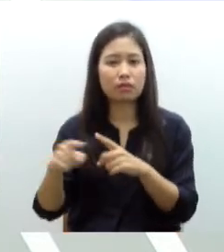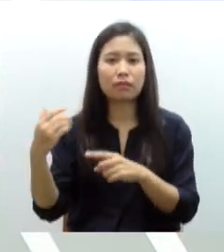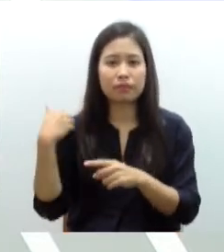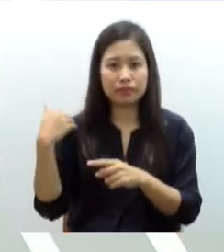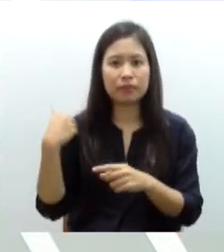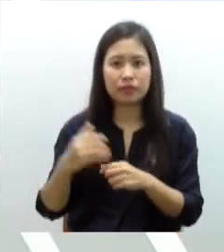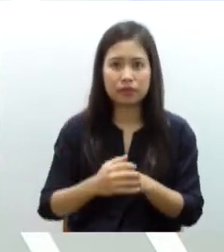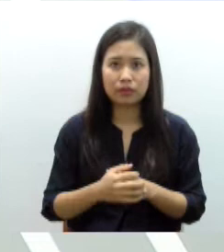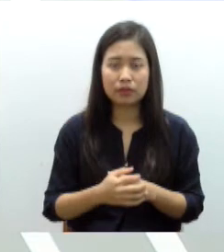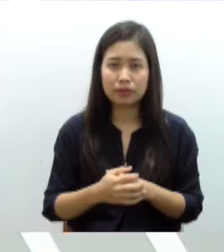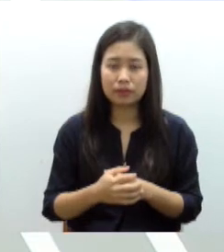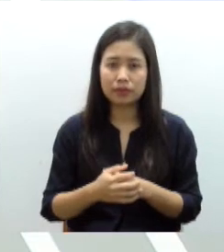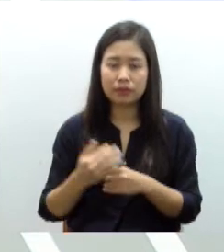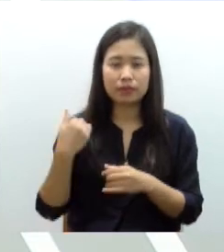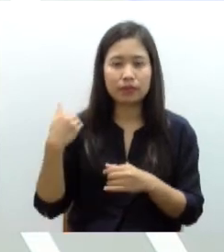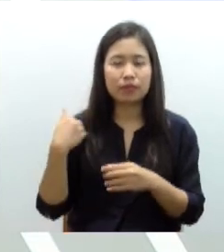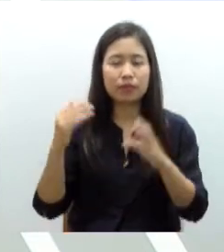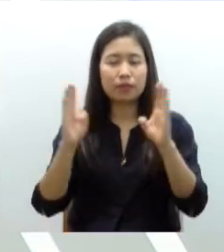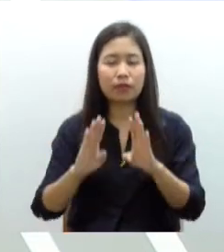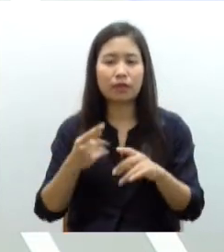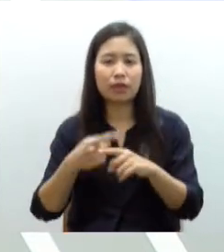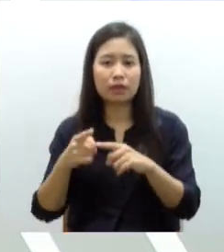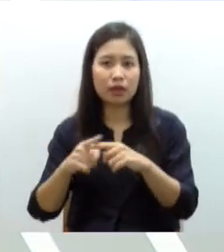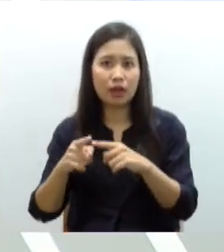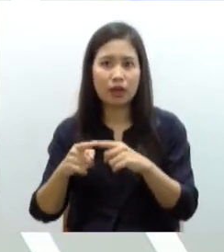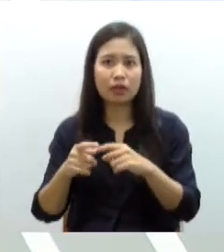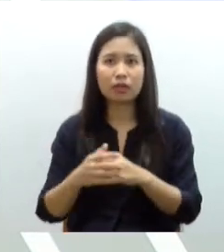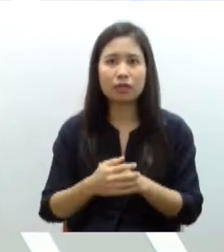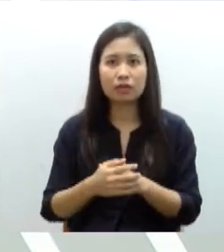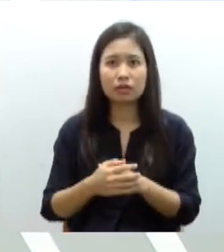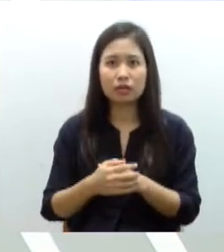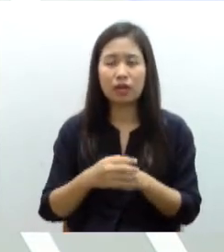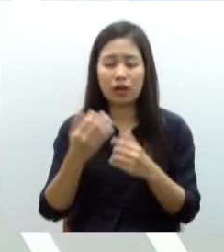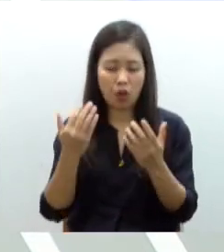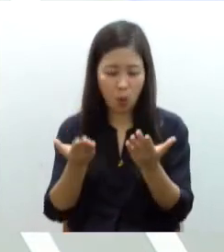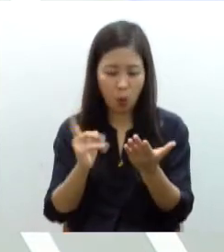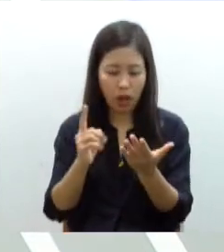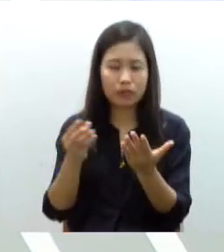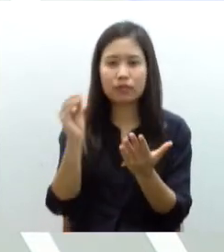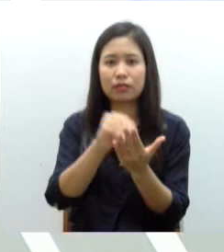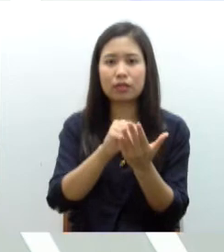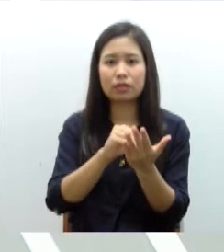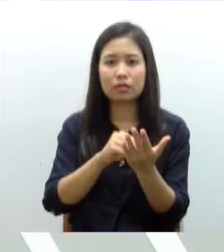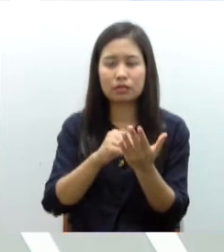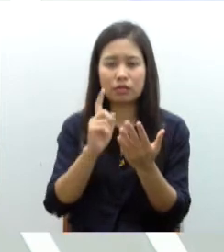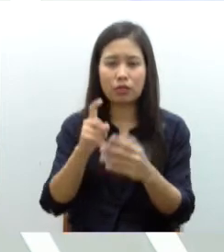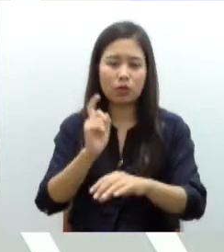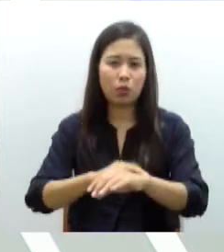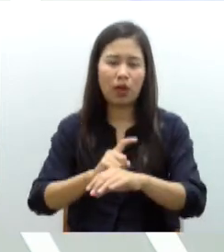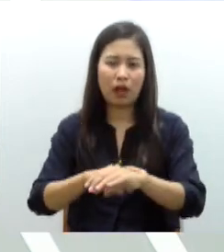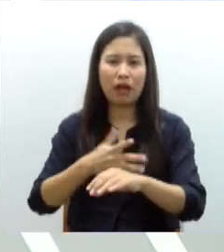เมินในปีนี้ได้ทันในเดือนมิถุนายน นะครับที่จะให้ใช้ได้สะดวกมากขึ้นนะครับอันนี้ก็ใช้เวลาในการที่จะต้องตอบคำถาม